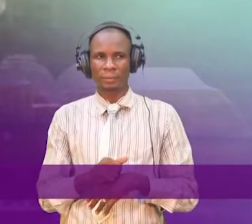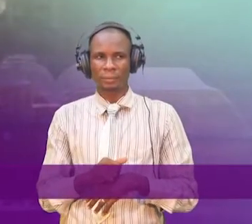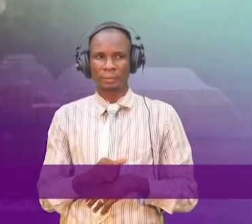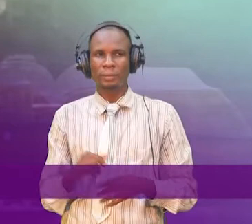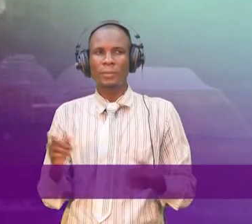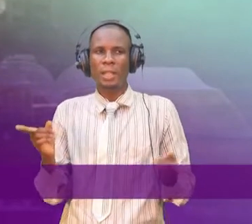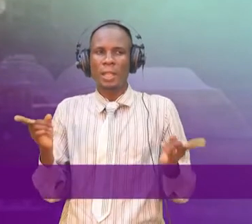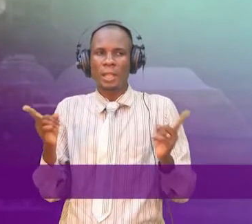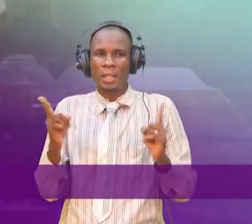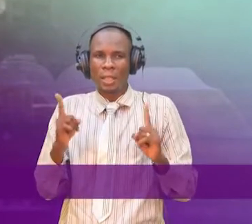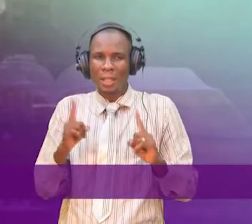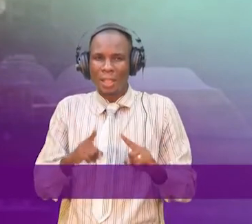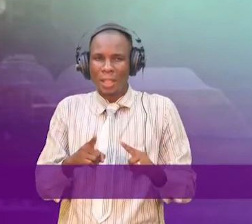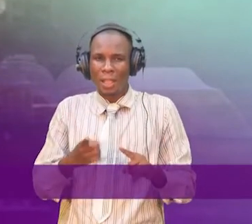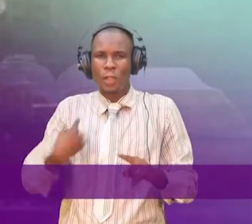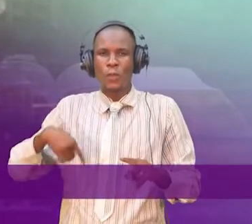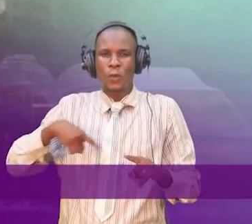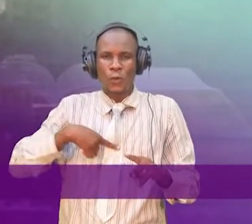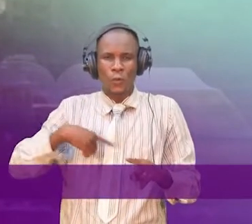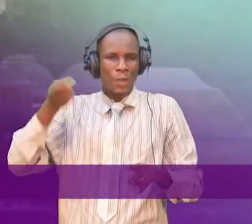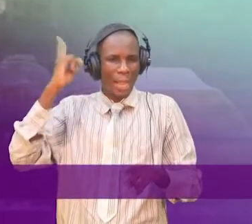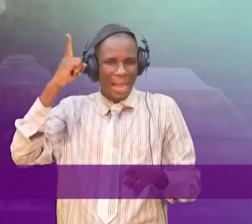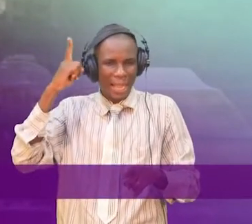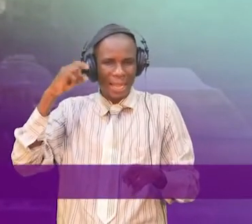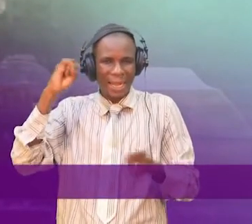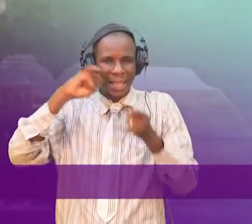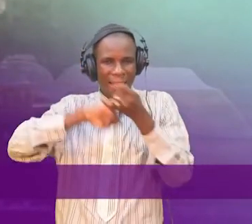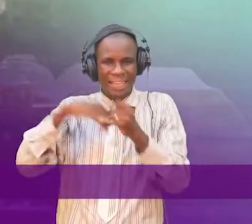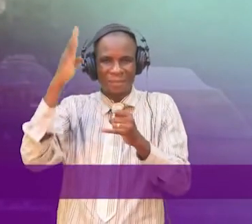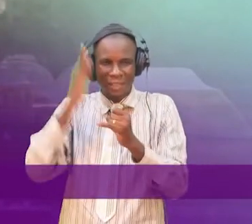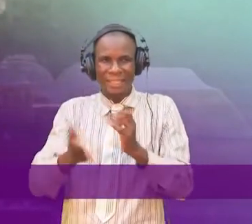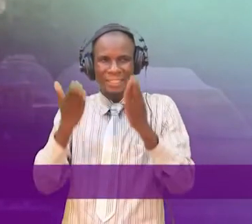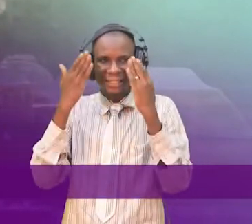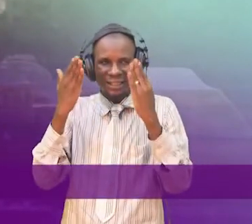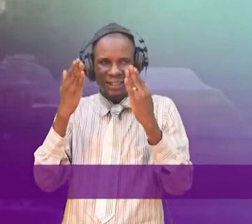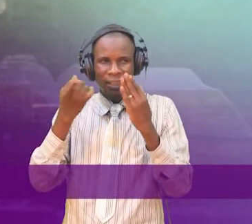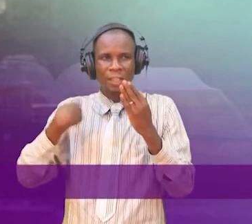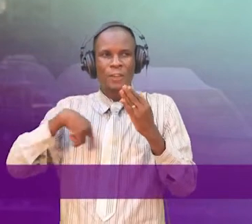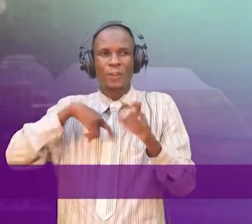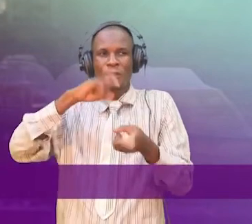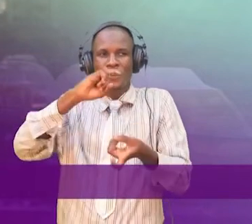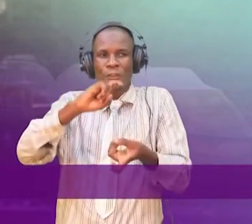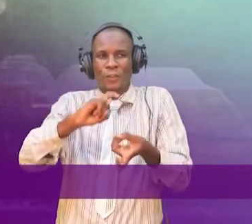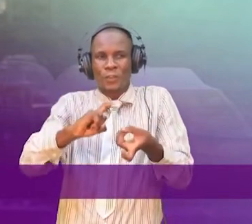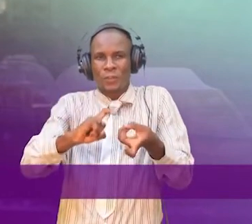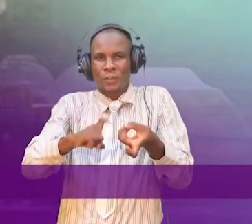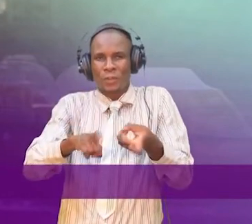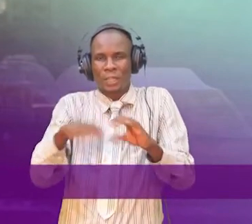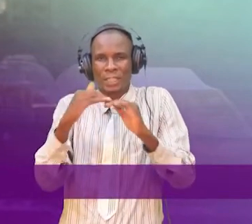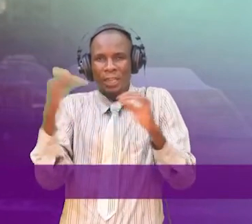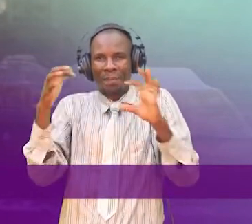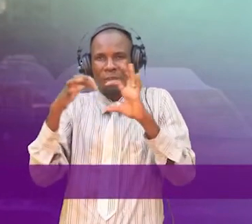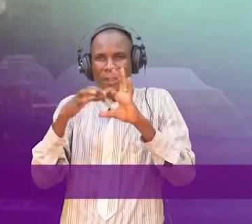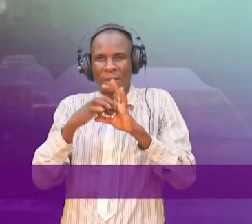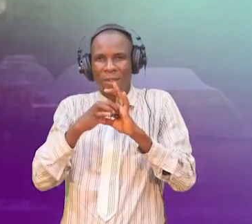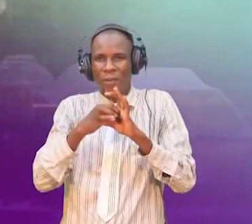ye. Nzambe ya bule azali koya kokutana na mosumuki mpona koloba na ye yaka,